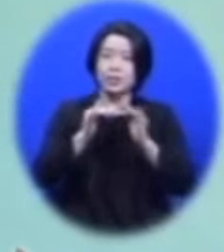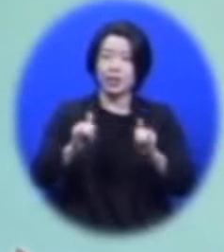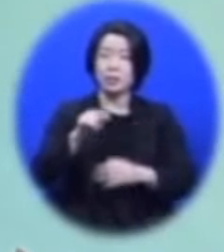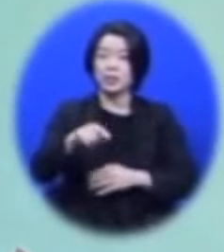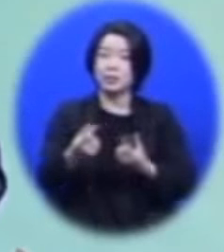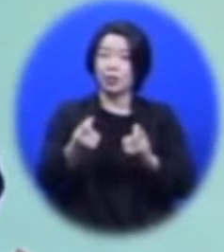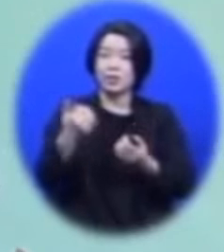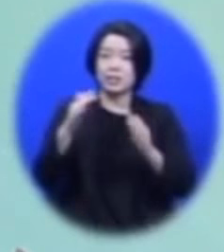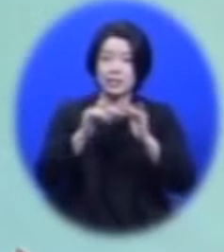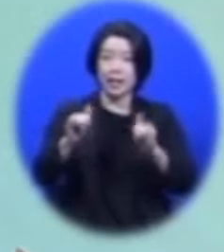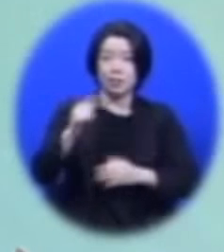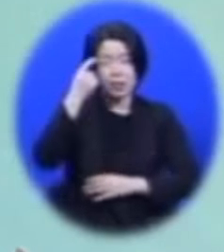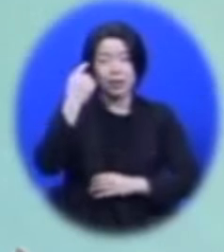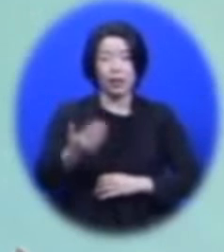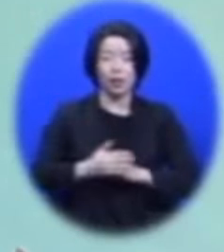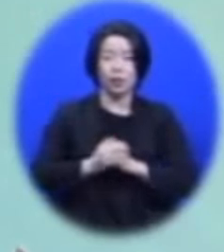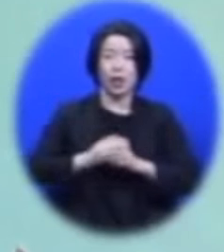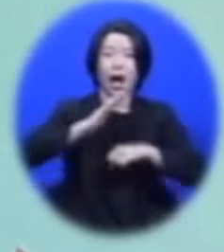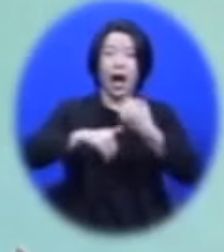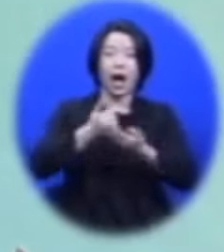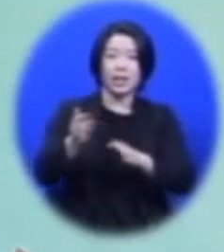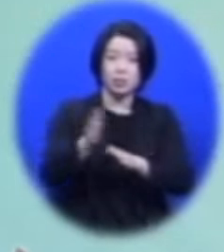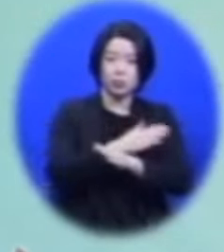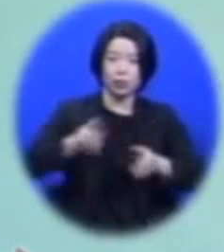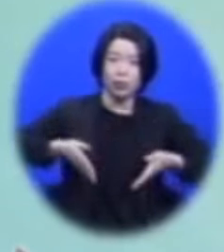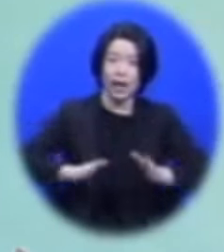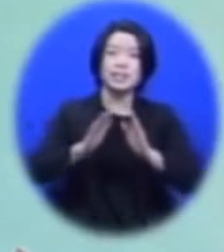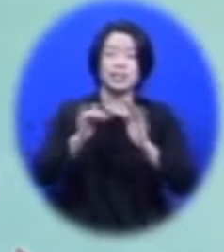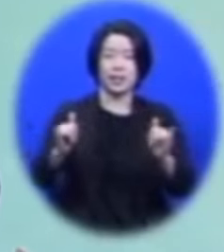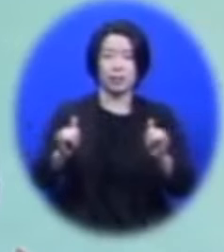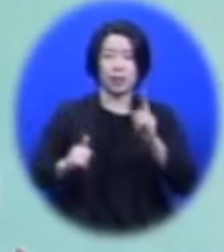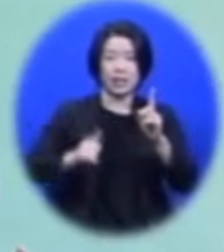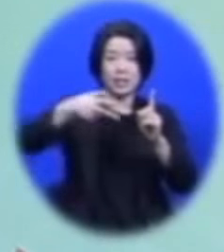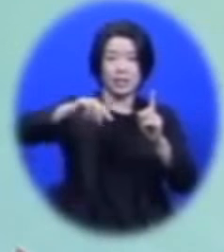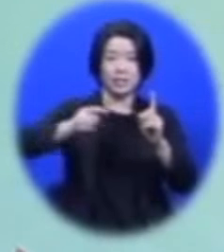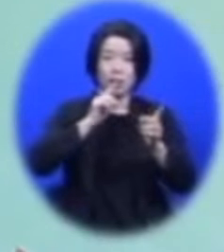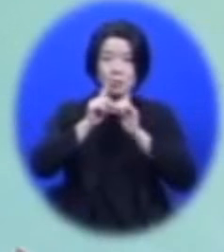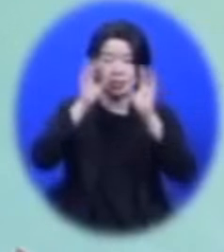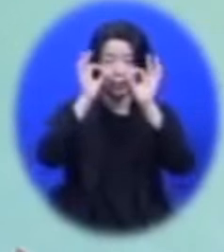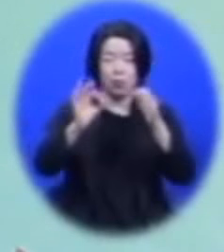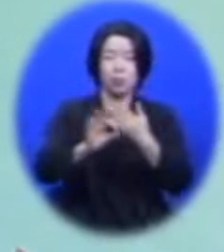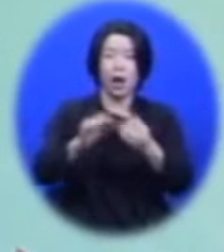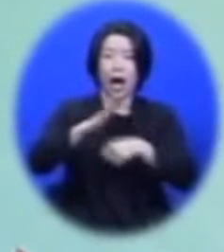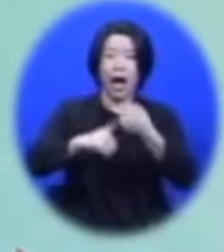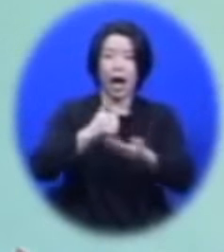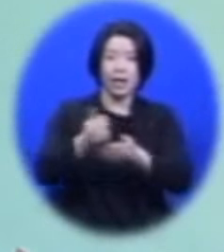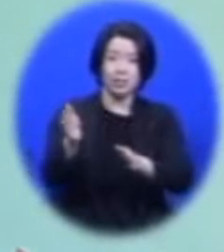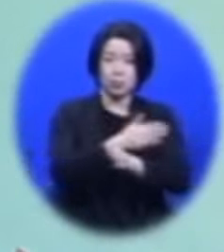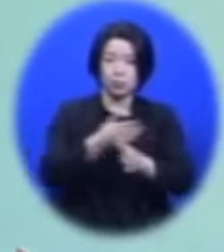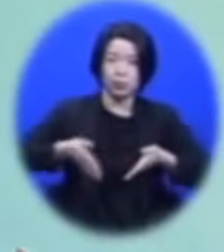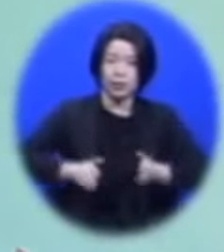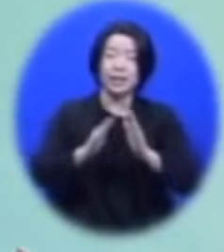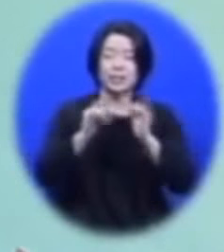사람일까요? 하나님으로부터 난 사람. 1절 말씀해 보면 하나님으로부터 난 사람이